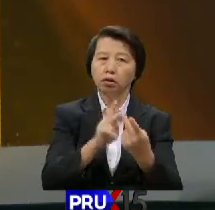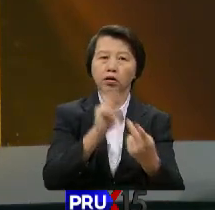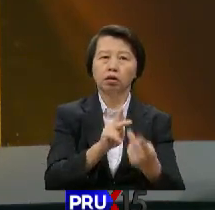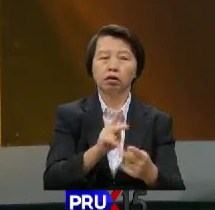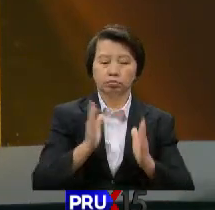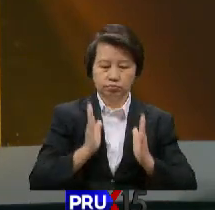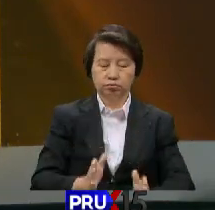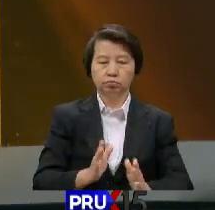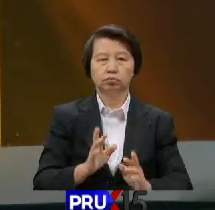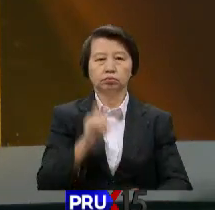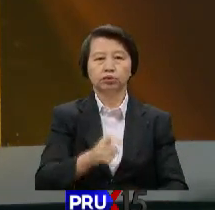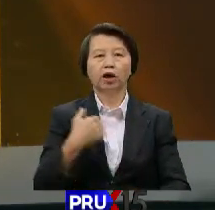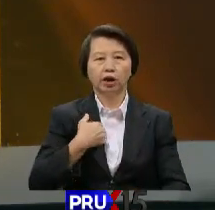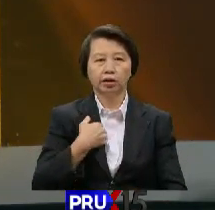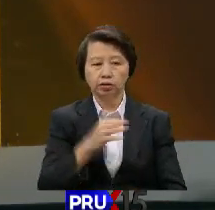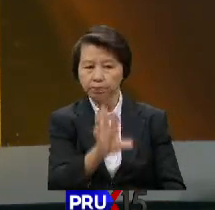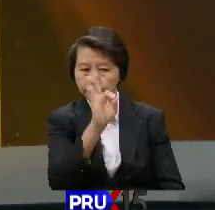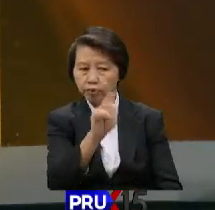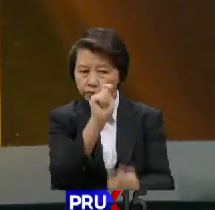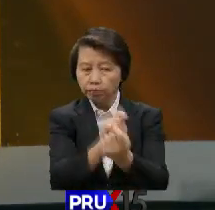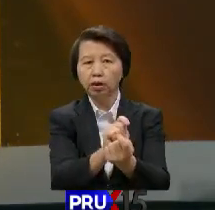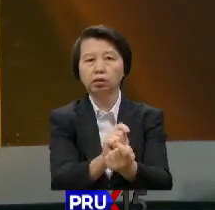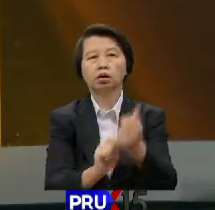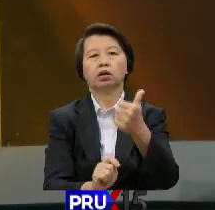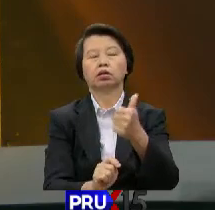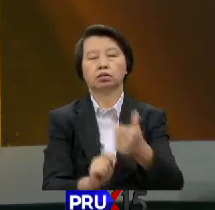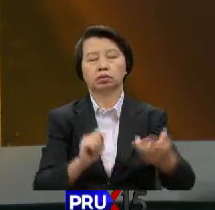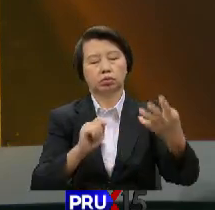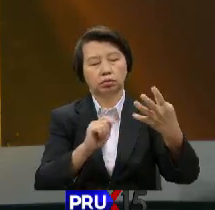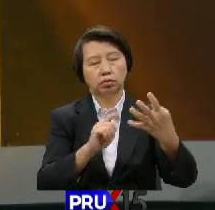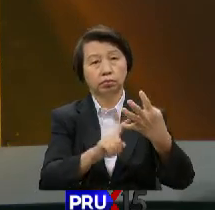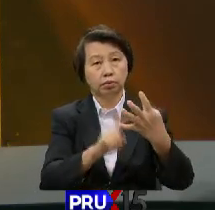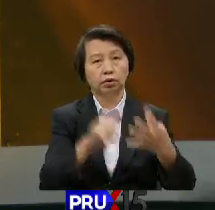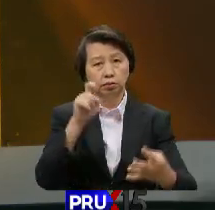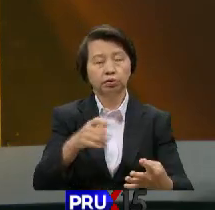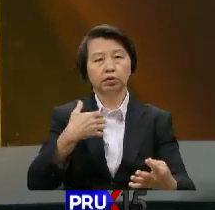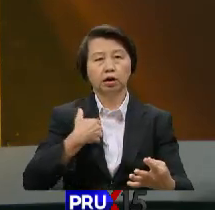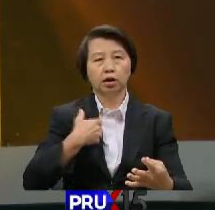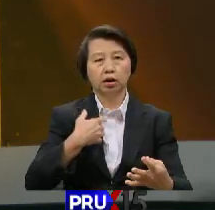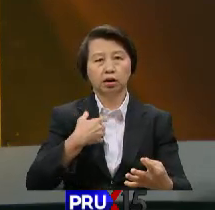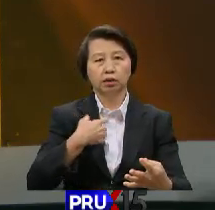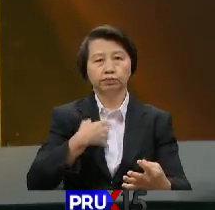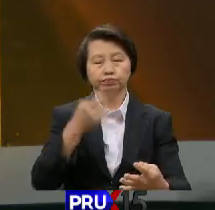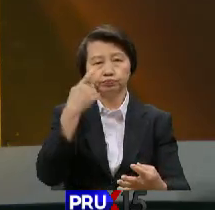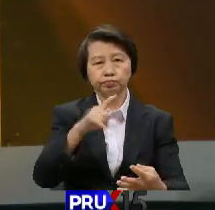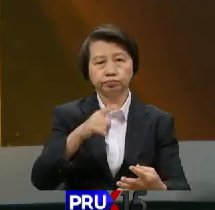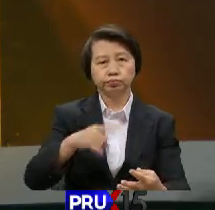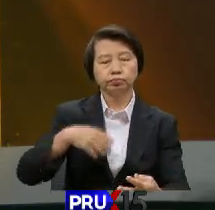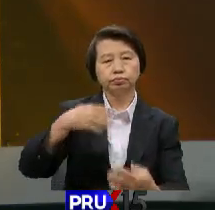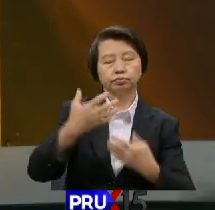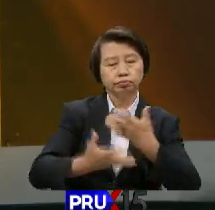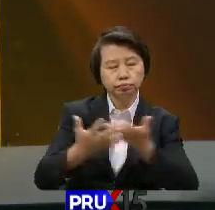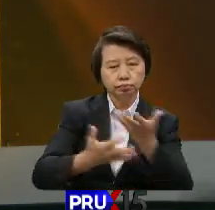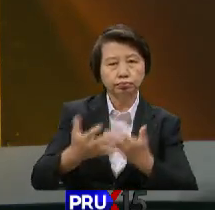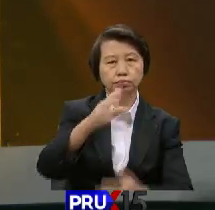pengemudi perlu ada yang ketiga saya kiranya perlu adanya literasi politik yang lebih baik